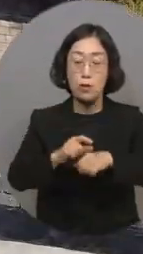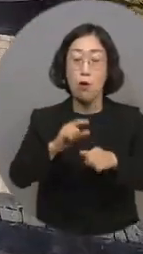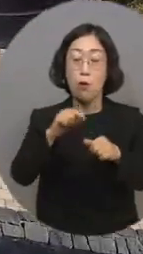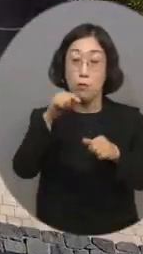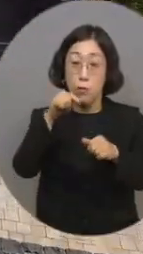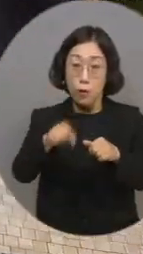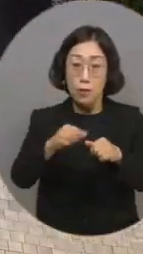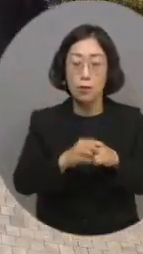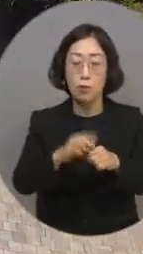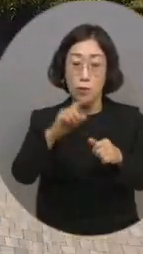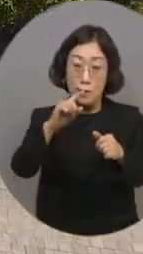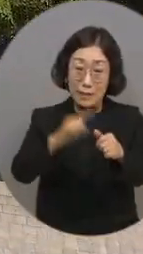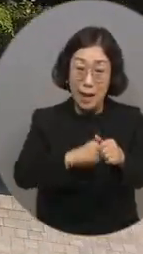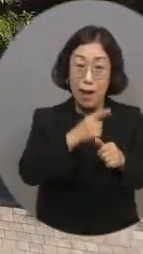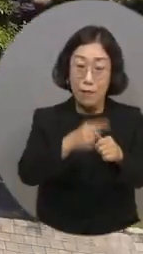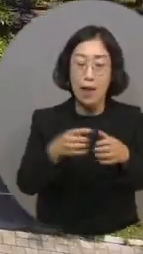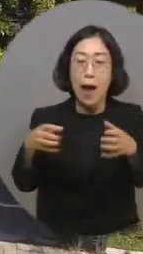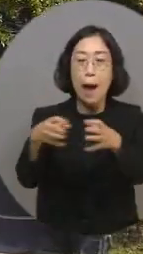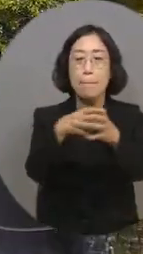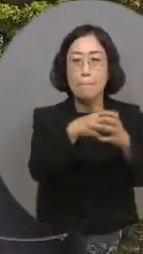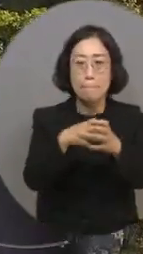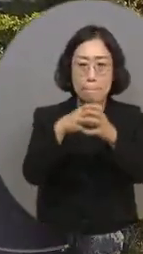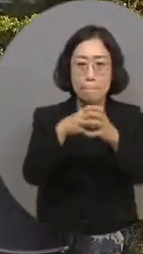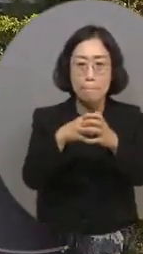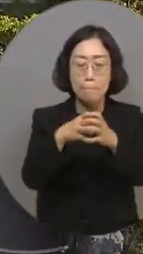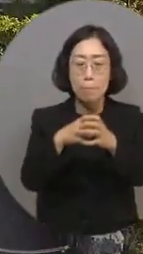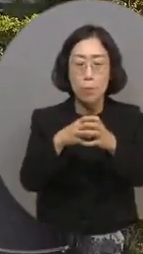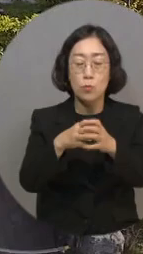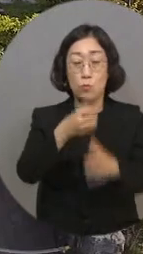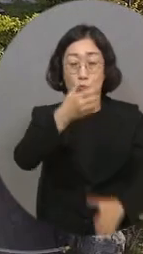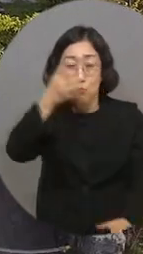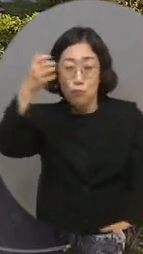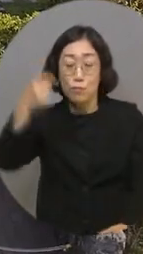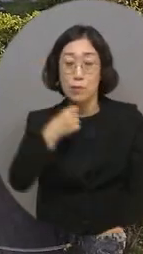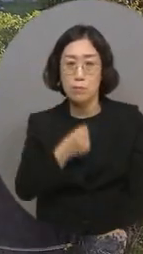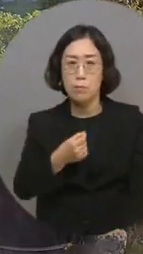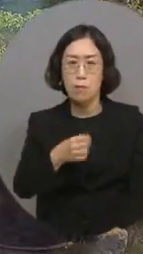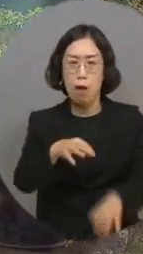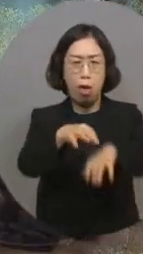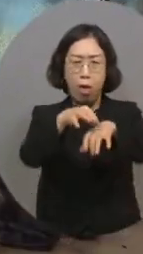더불어 사는 삶을 꿈꿨지만 현실적으로